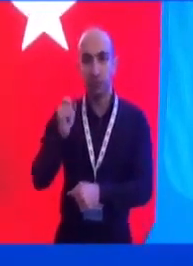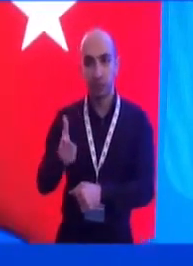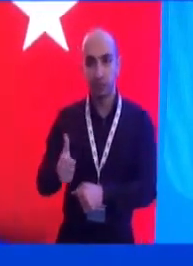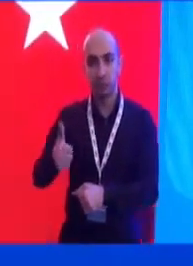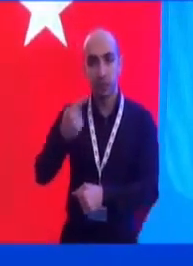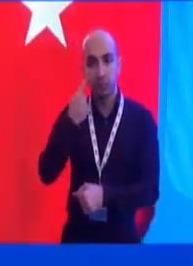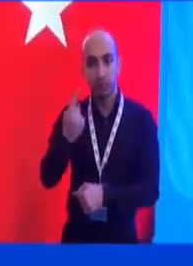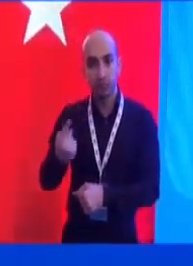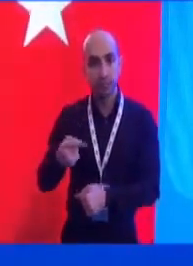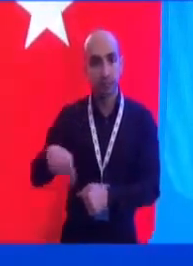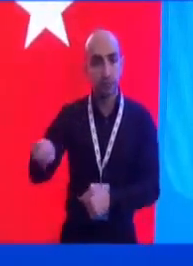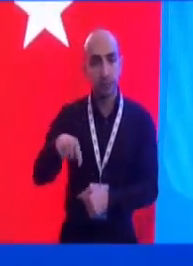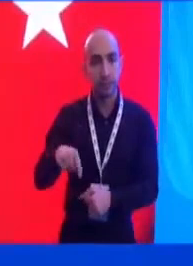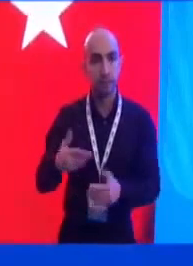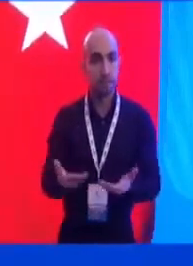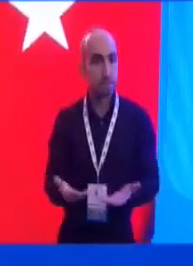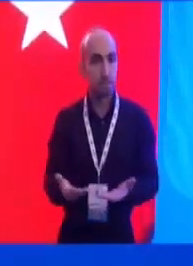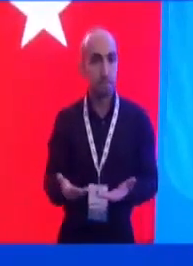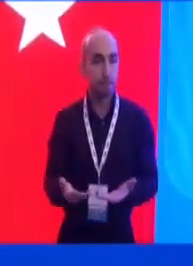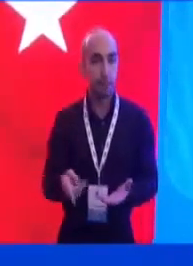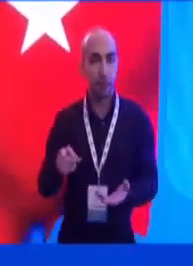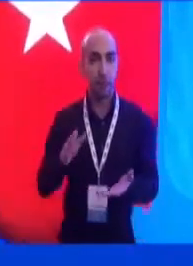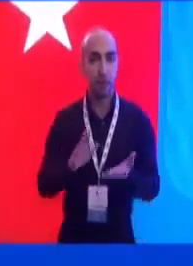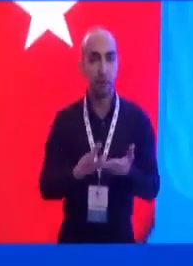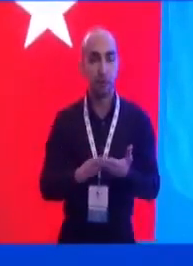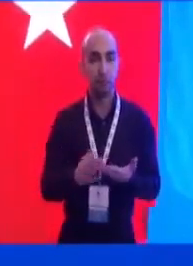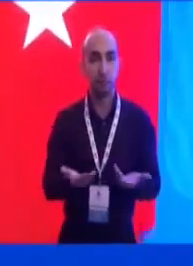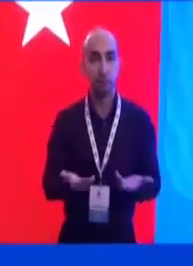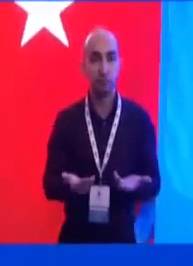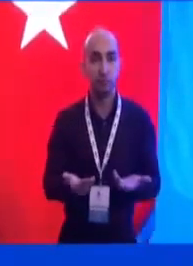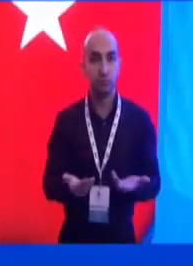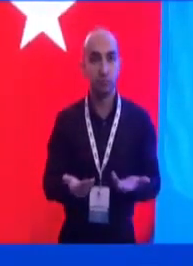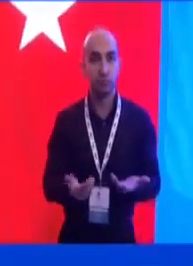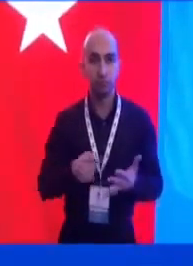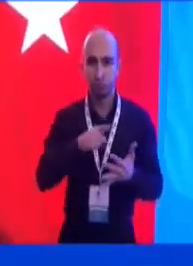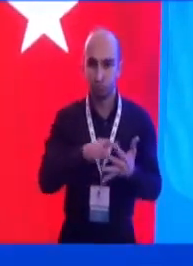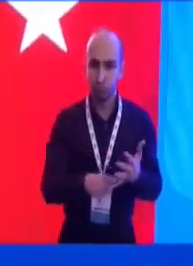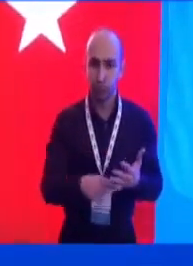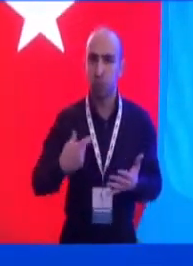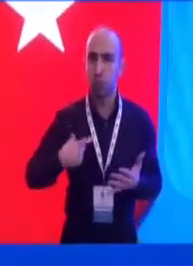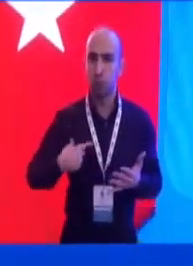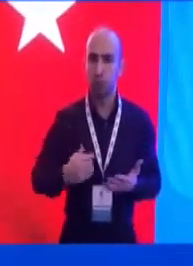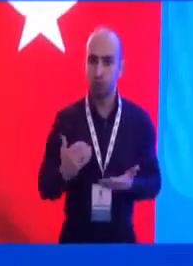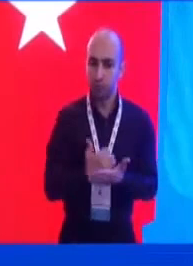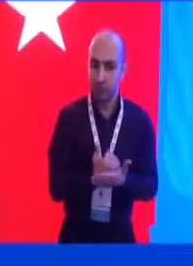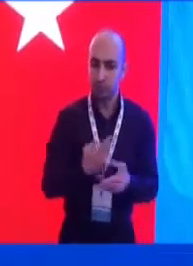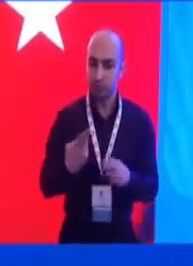başkanlarımıza baktığımızda aslında bu arkadaşlarımız yetkinlikleriyle,